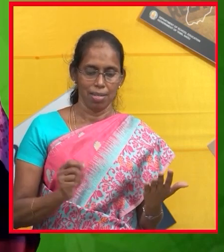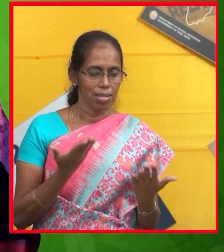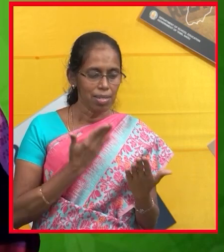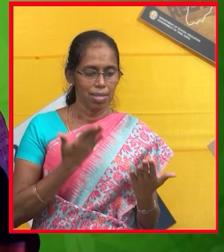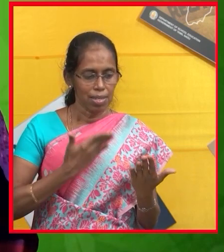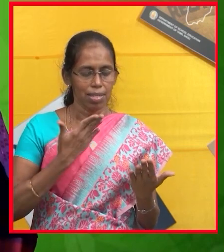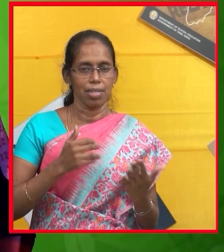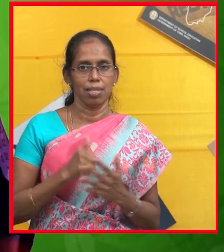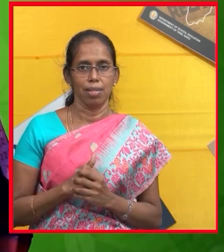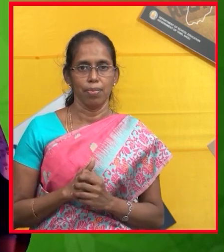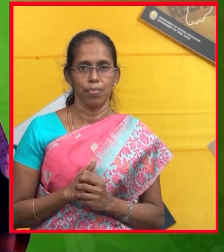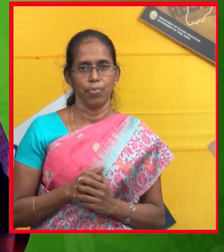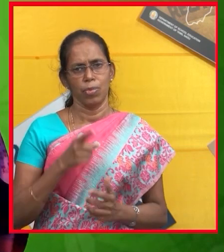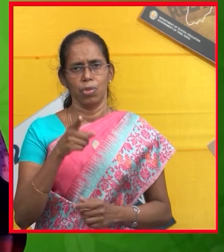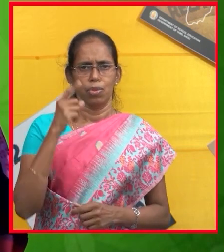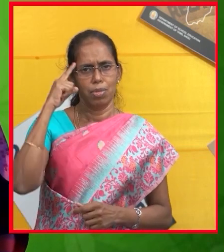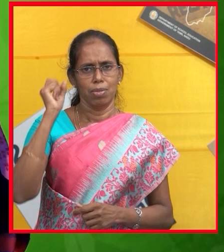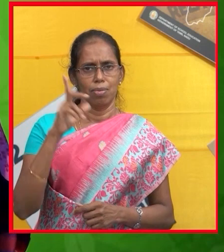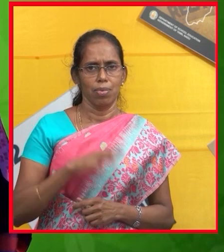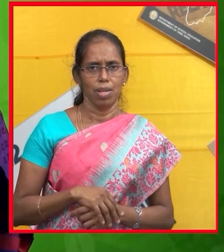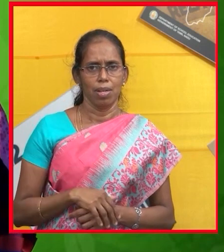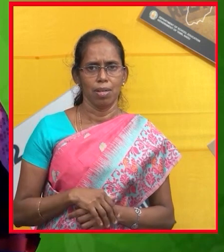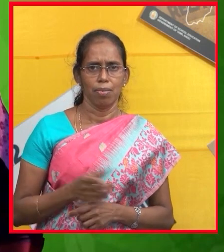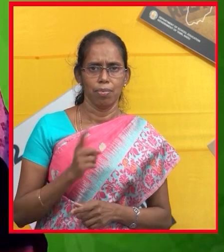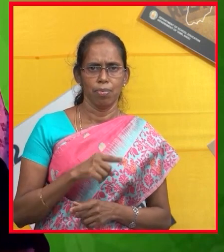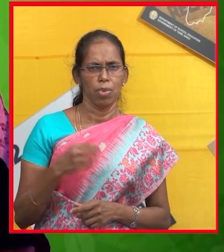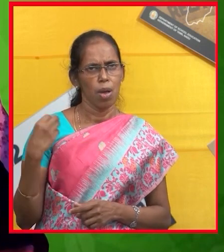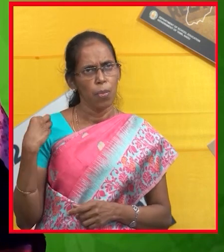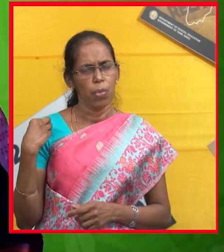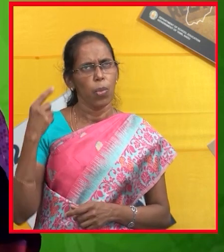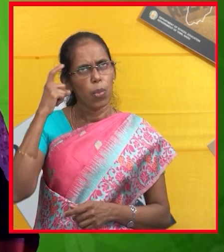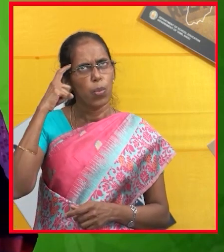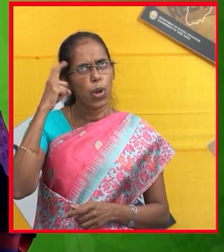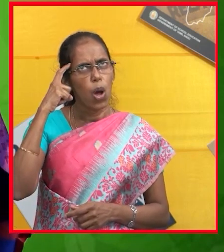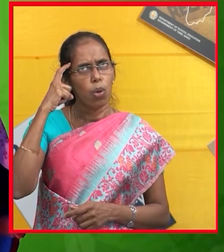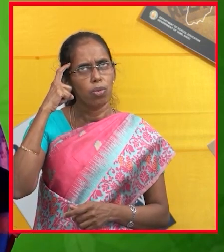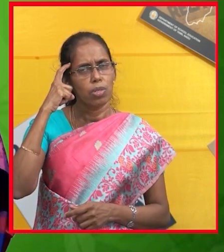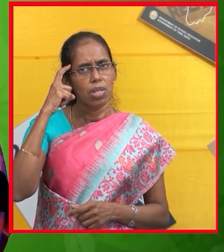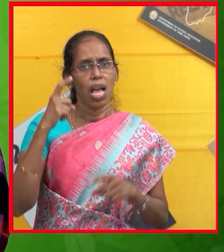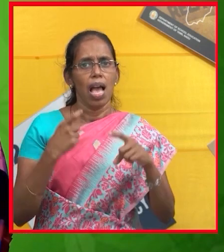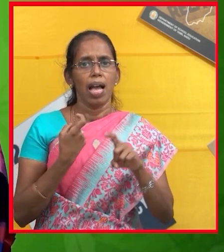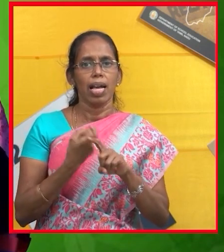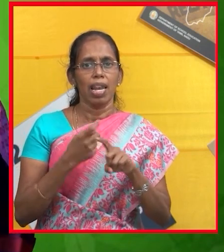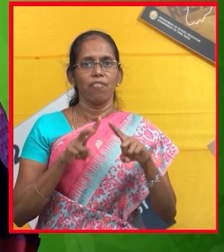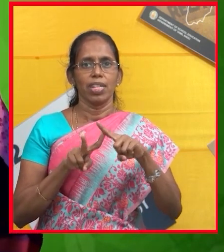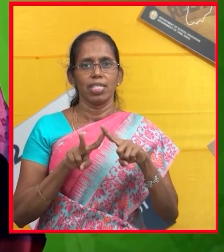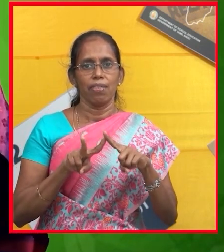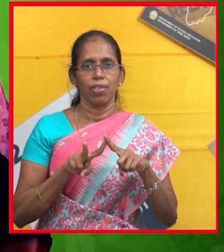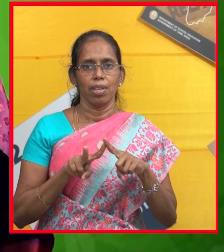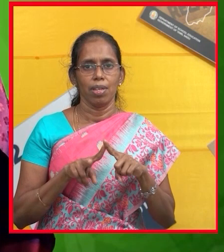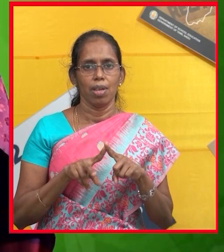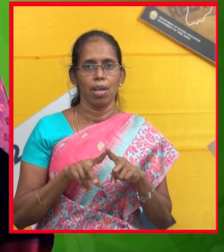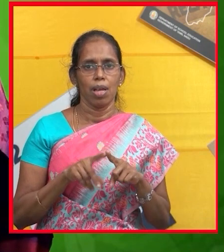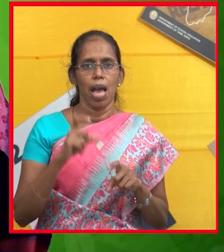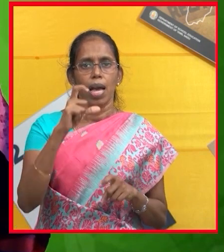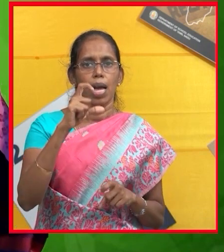ரீட் பண்ணி பார்த்துட்டு உங்களுக்கே தெரியும். இப்போ நான் முன்னாடியே சொன்ன மாதிரி எதுவும் டவுட் இருந்தது அப்படின்னா கல்வி டிவியோட அந்த காமெண்ட்